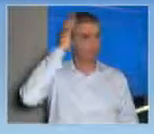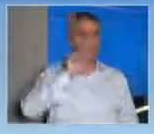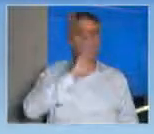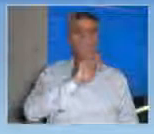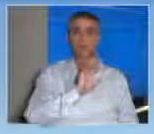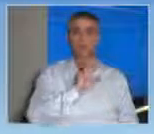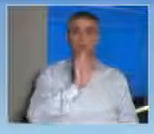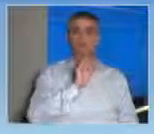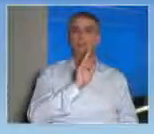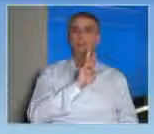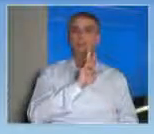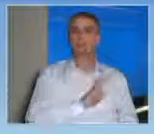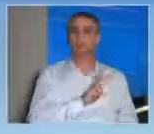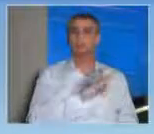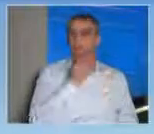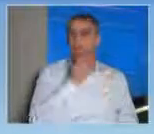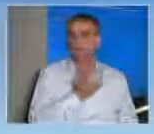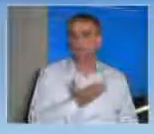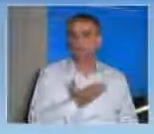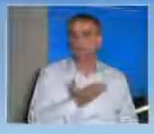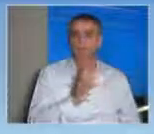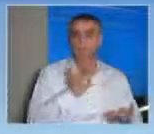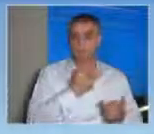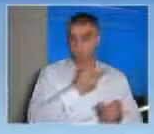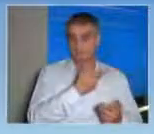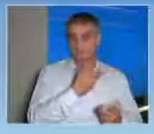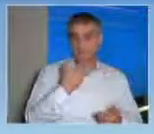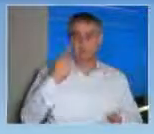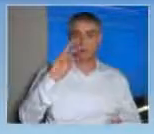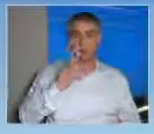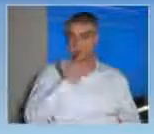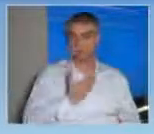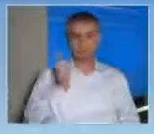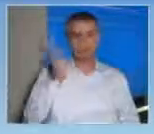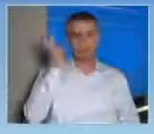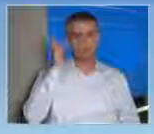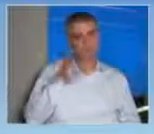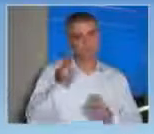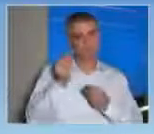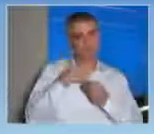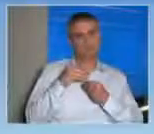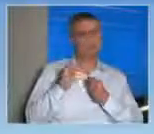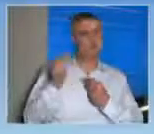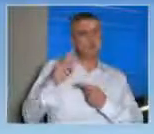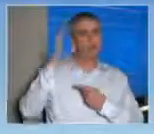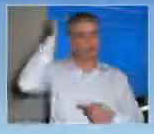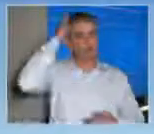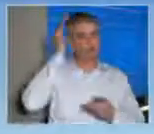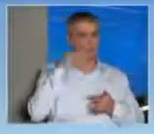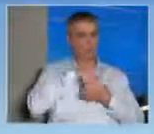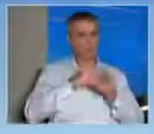ומורן, השאלה היא, האם פשוט רפי פרץ מבין שהוא צריך לצאת יותר סמוטריץ' בכנסת הזאת? קודם